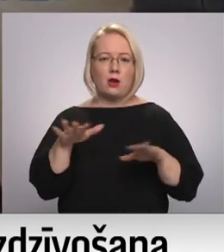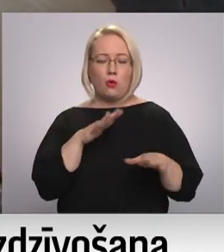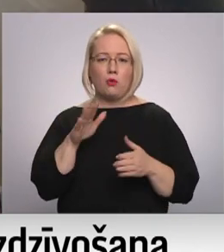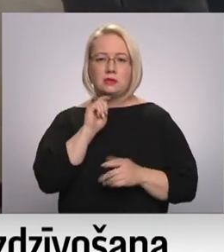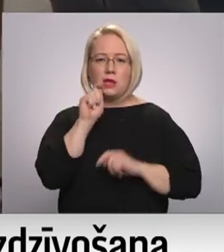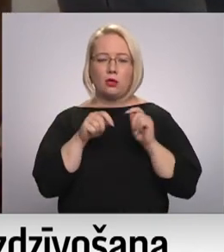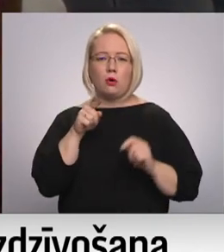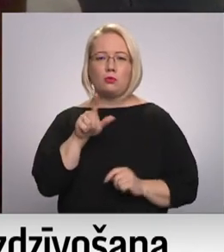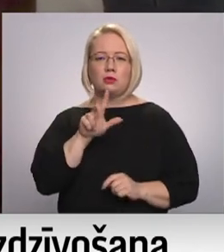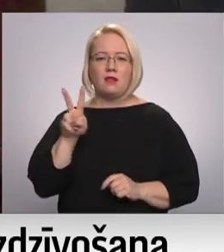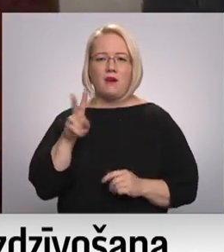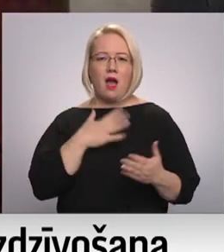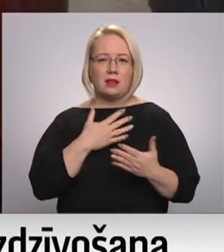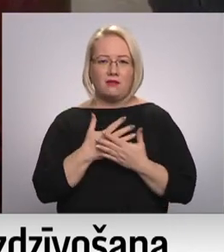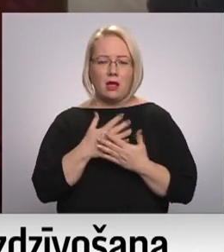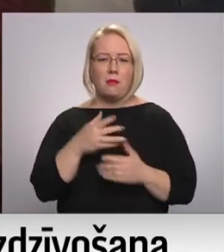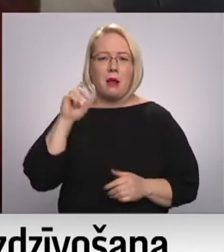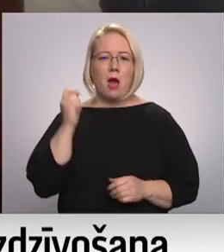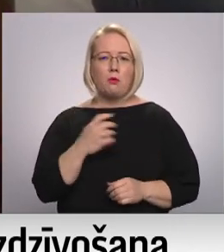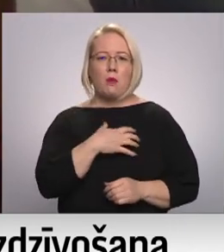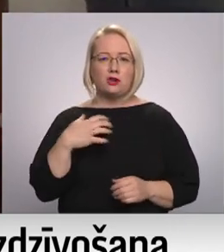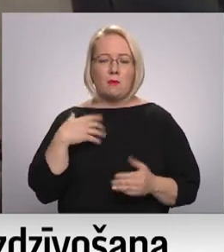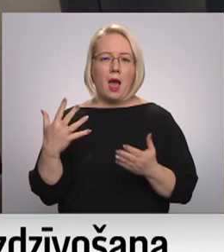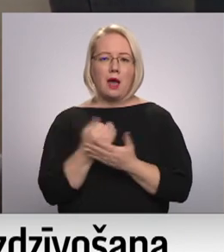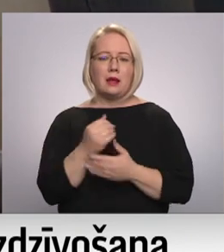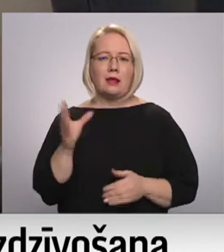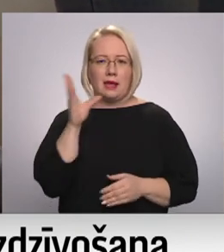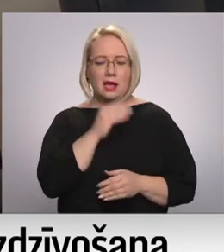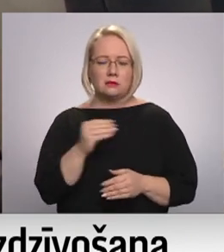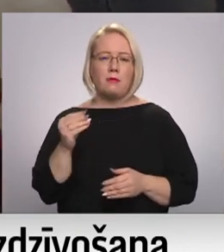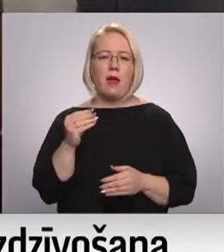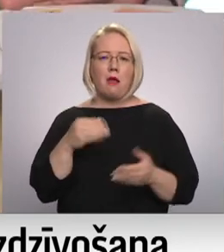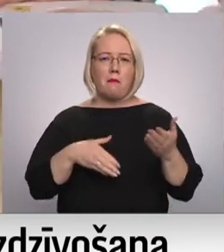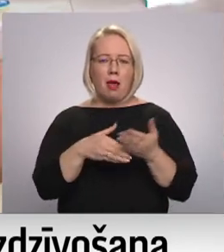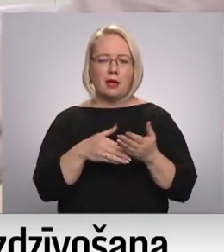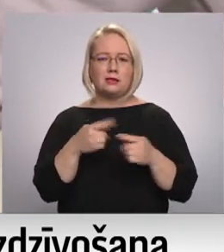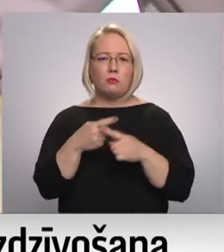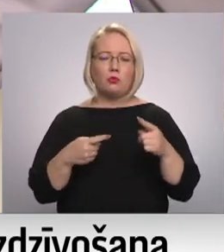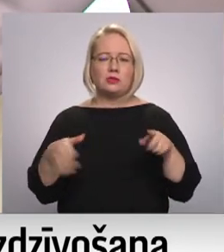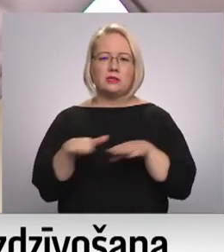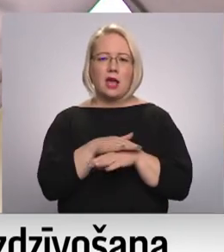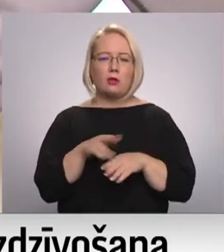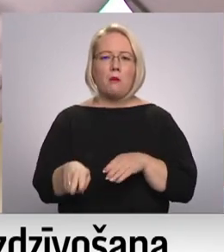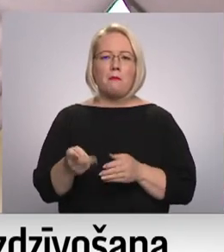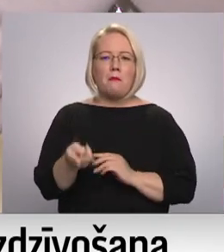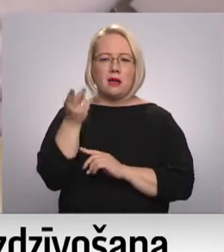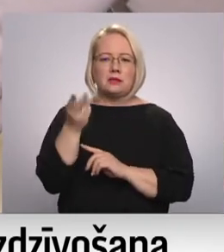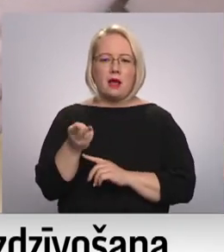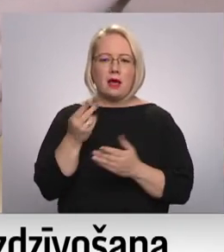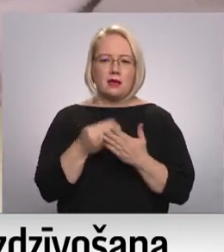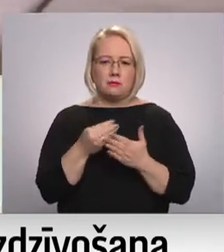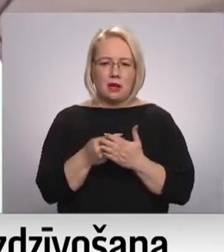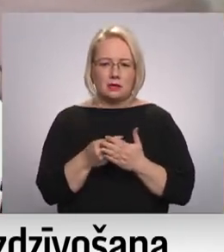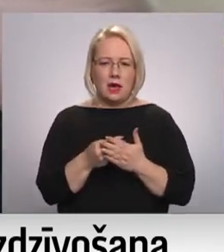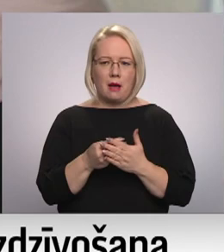Ziedot.lv aktivitātēm, arī Mārupes pašvaldība rada iespēju sekt pusi no pacēlā izmaksām. Tā. Mēs